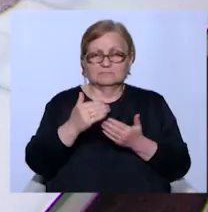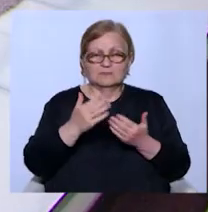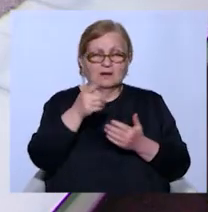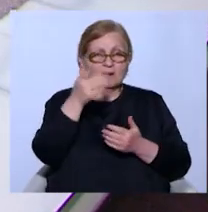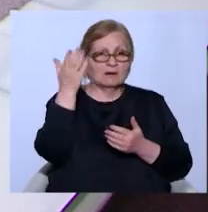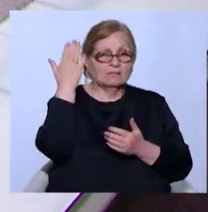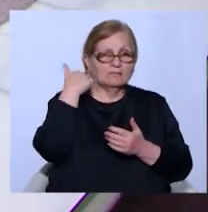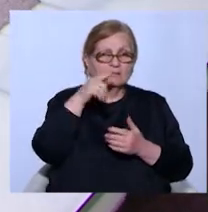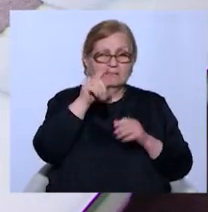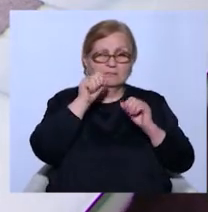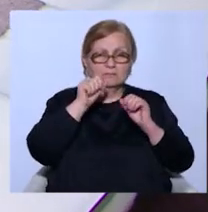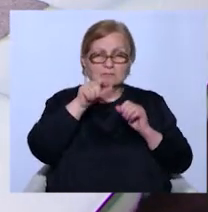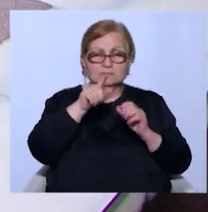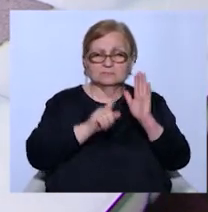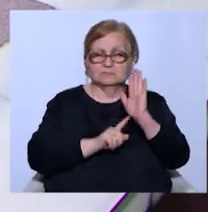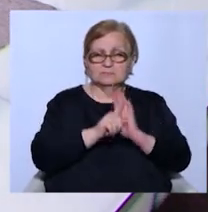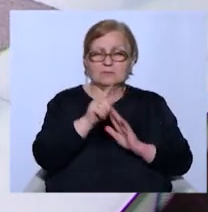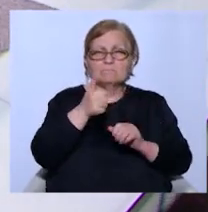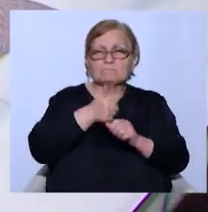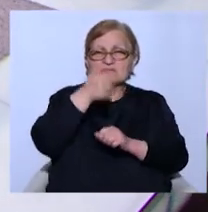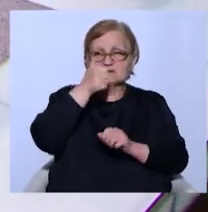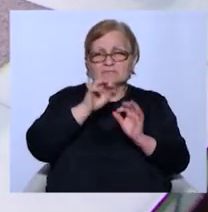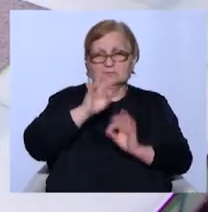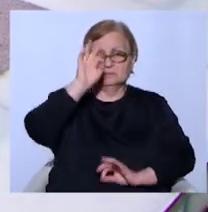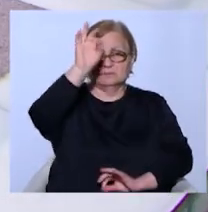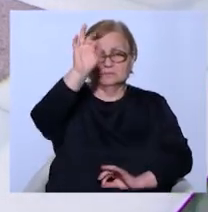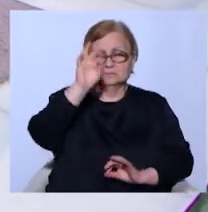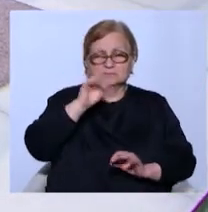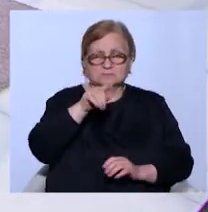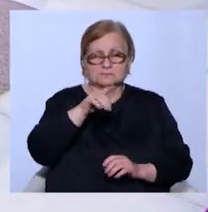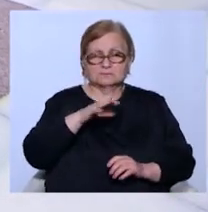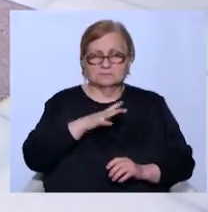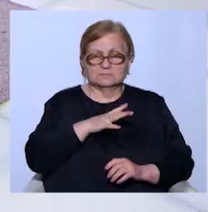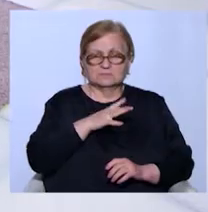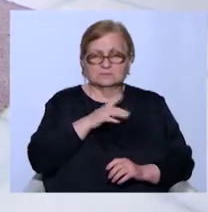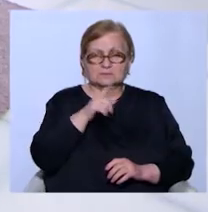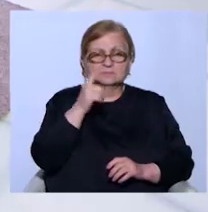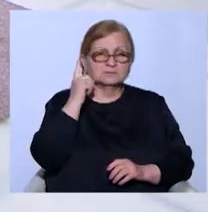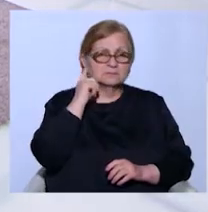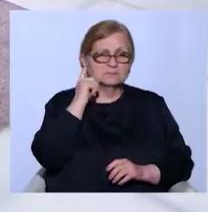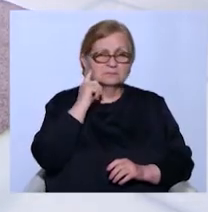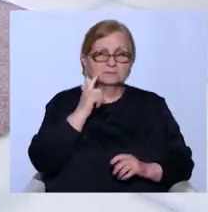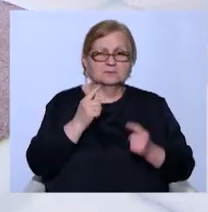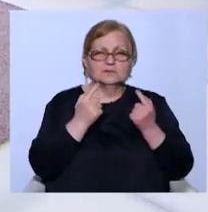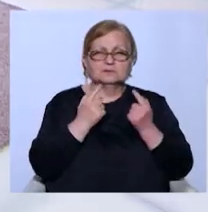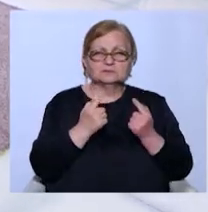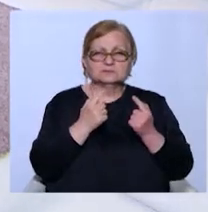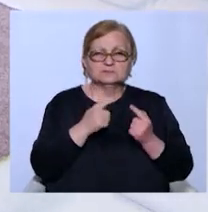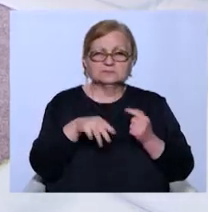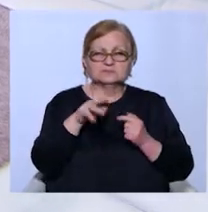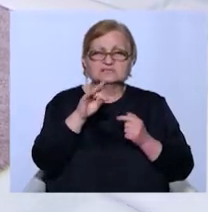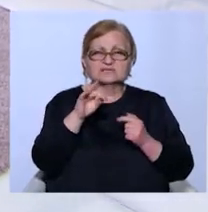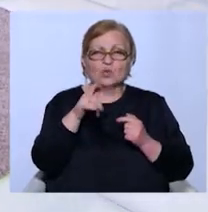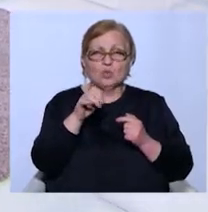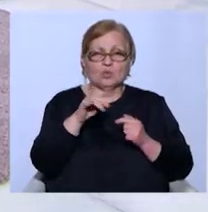მოხდა ევერესტის სიმაღლის განსაზღვრა. არსი ესეთი თუ გსმენიათ დიდი ტრიგონომეტრიული